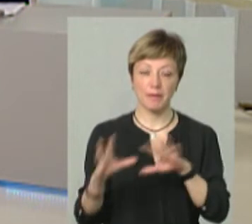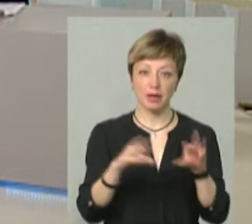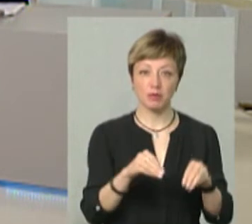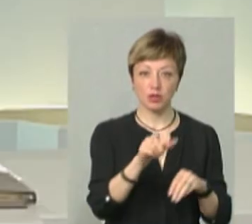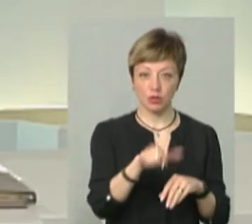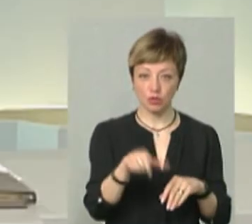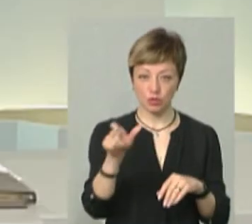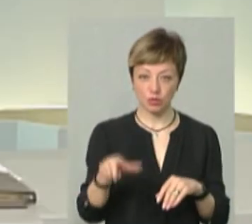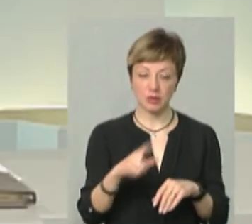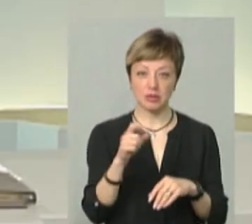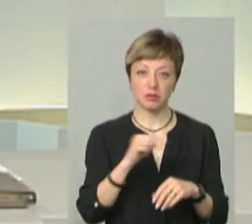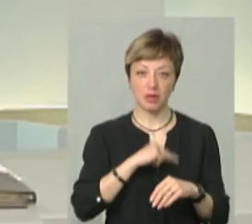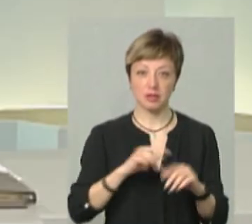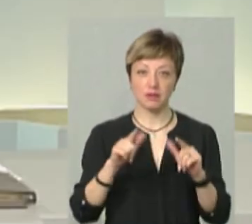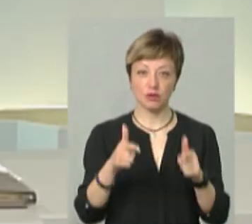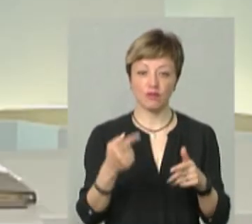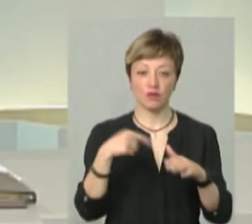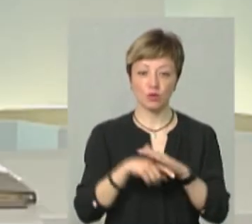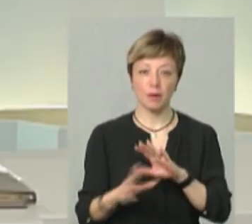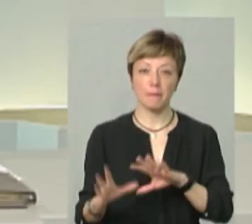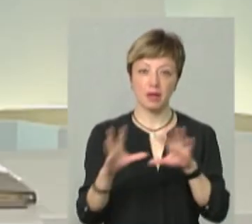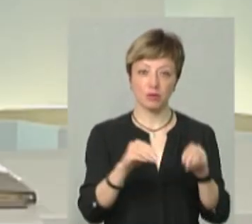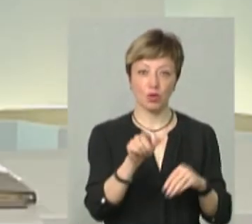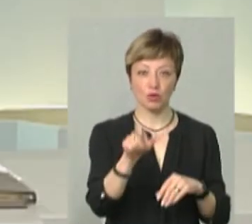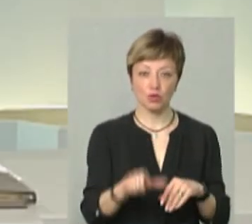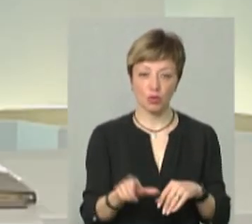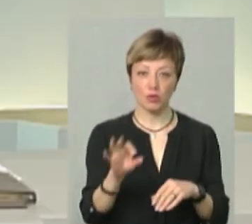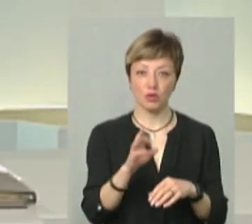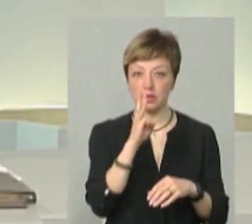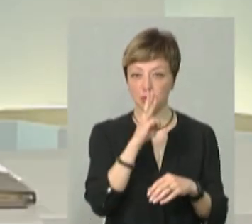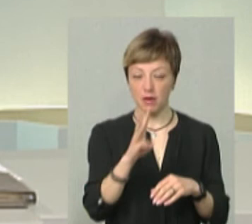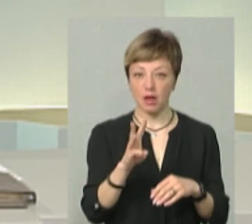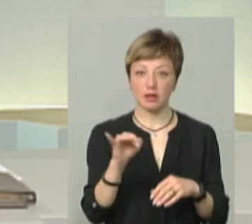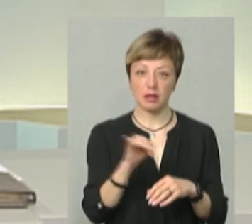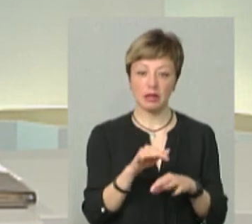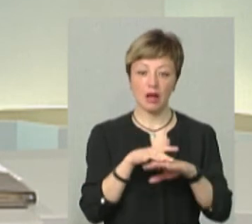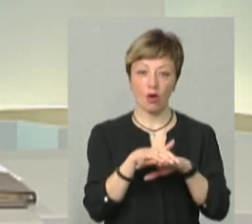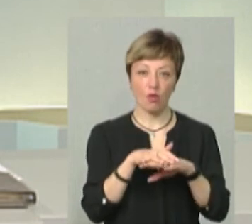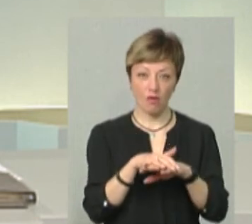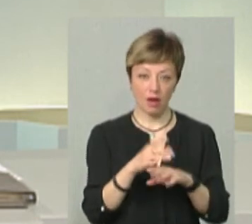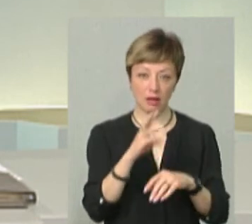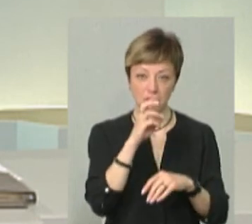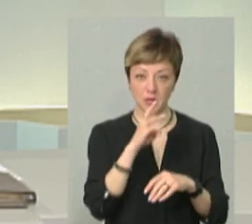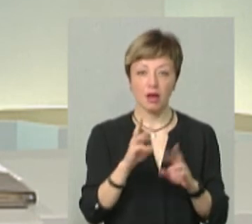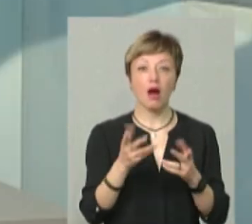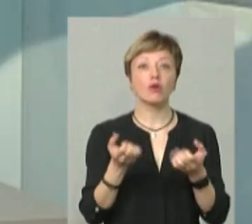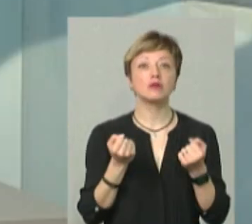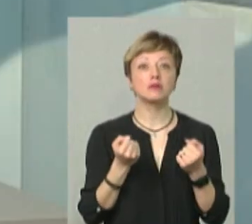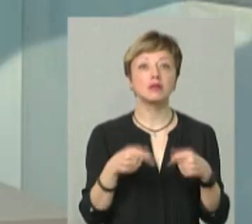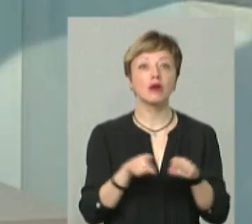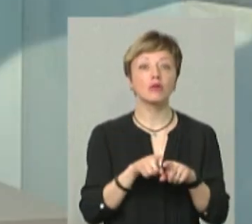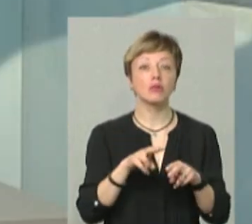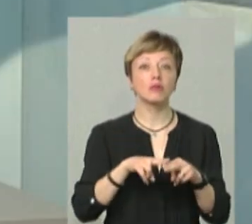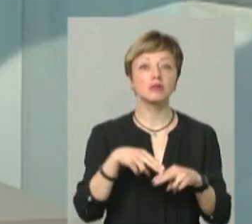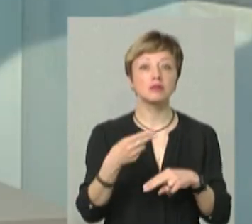особам, роботодавцю за працевлаштування внутрішньопереміщеної особи в частині заробітної плати і нарахувань на неї. Як отримати таку